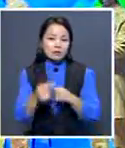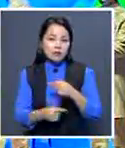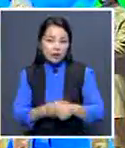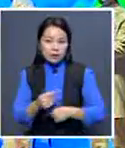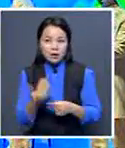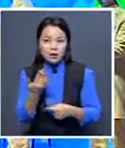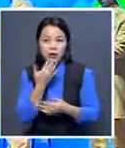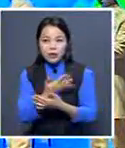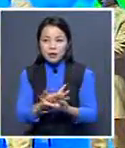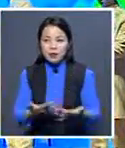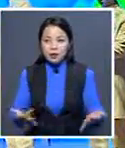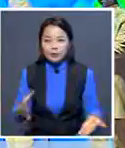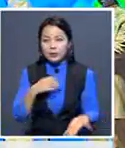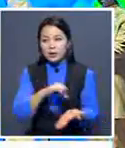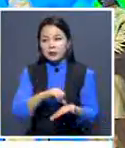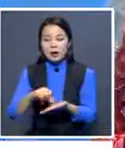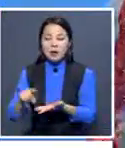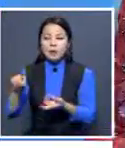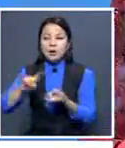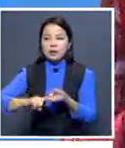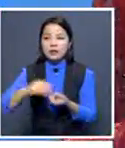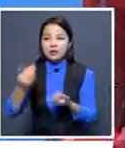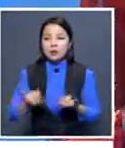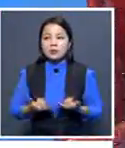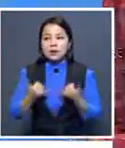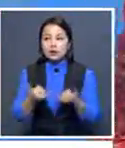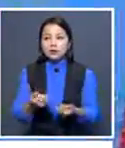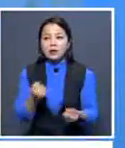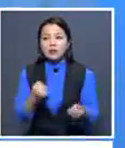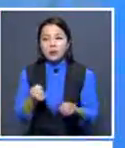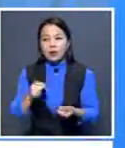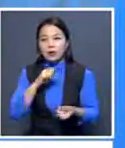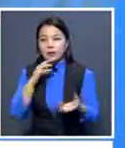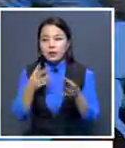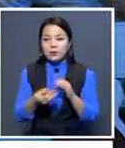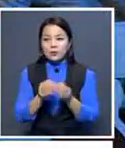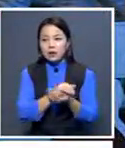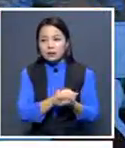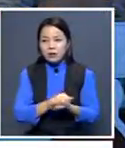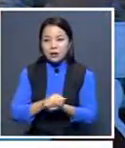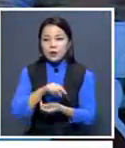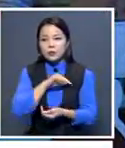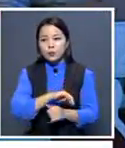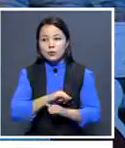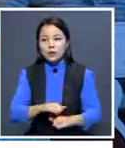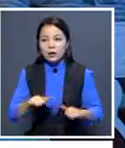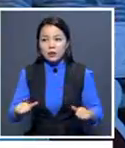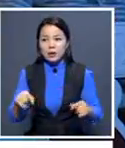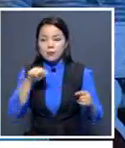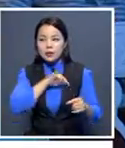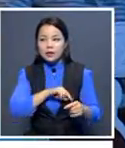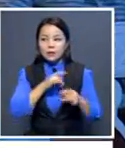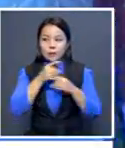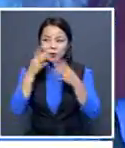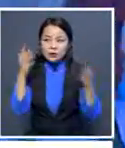жатқан түрлі ұлт өкілдерінің арасындағы байланысты арттырып, бірлікті нығайтуға бағытталған. Рухани жаңғыру бағдарламасы аясында мәдениет және